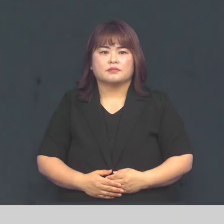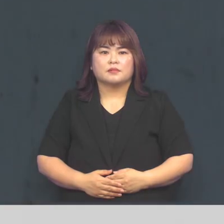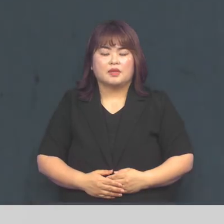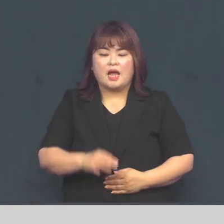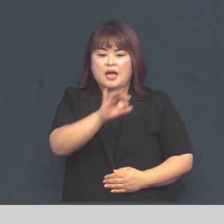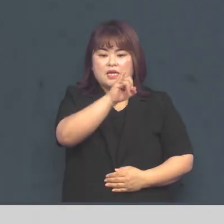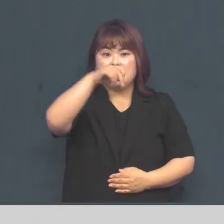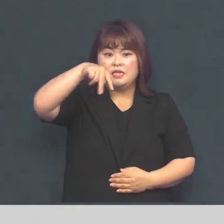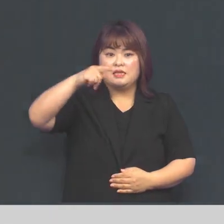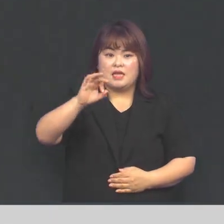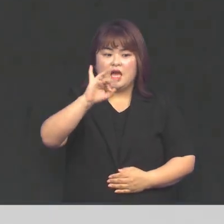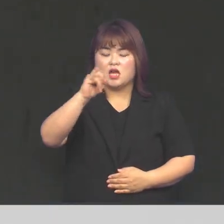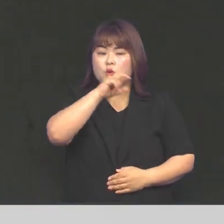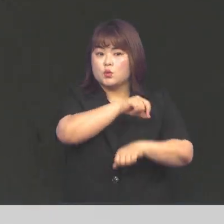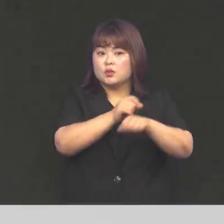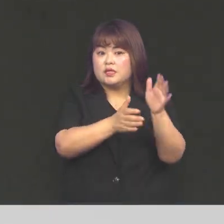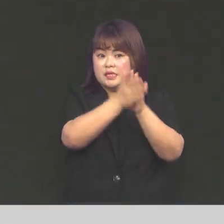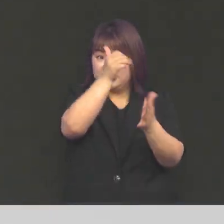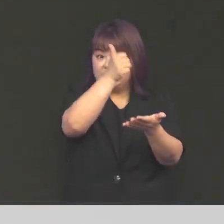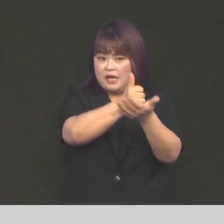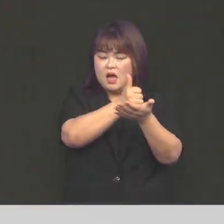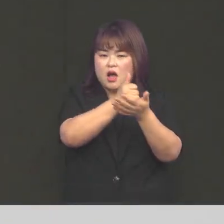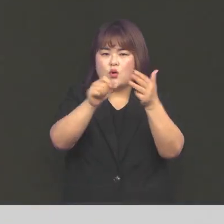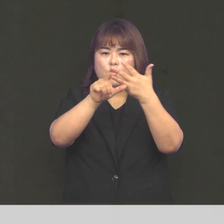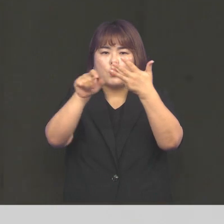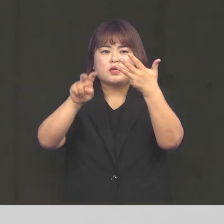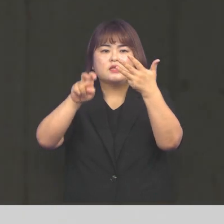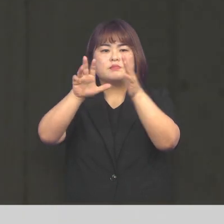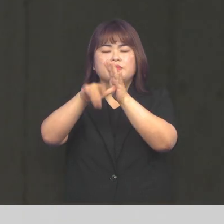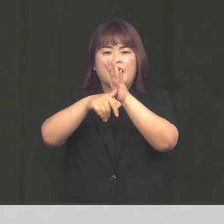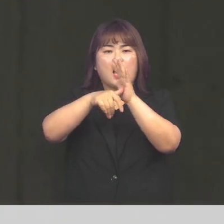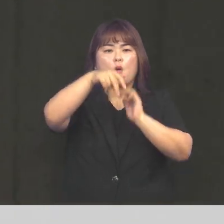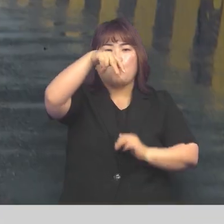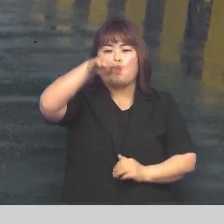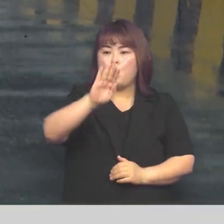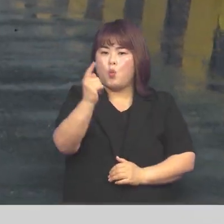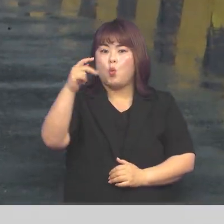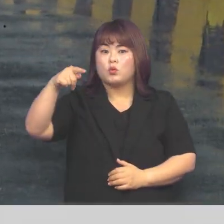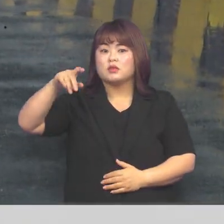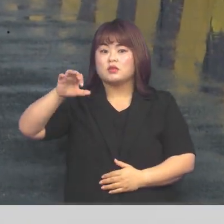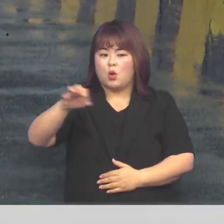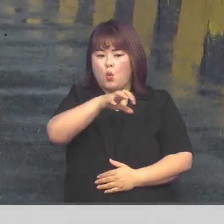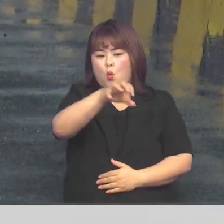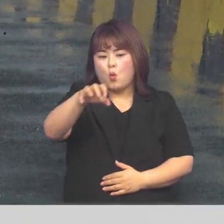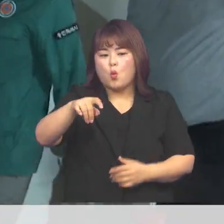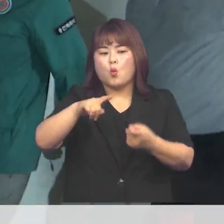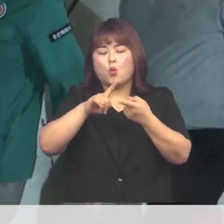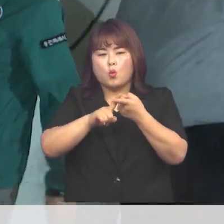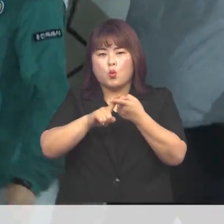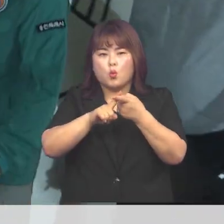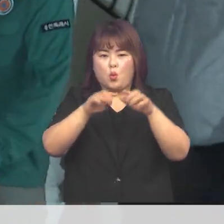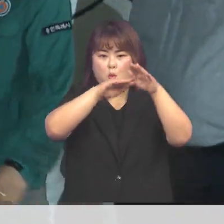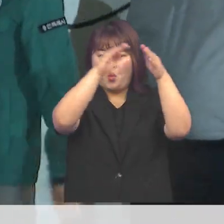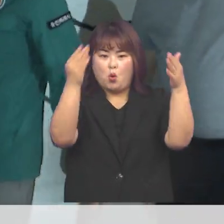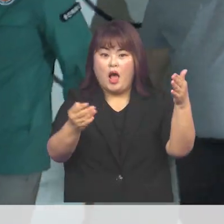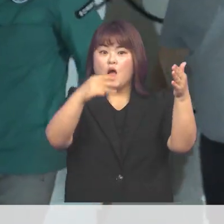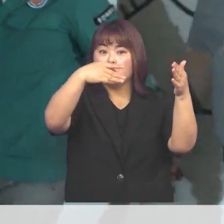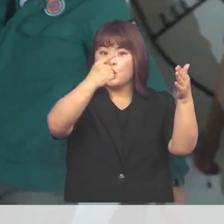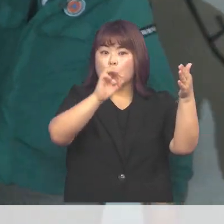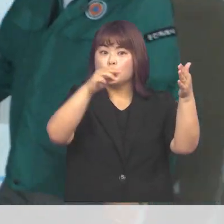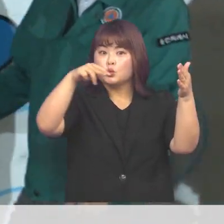이상일 용인특례시장은 23일 기흥구 신갈동, 보정동, 수지구 죽전동의 통로박스 4곳을 찾아